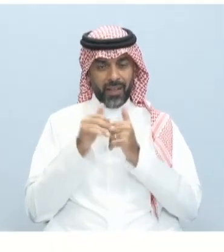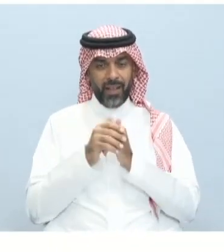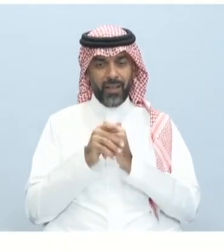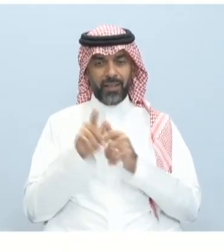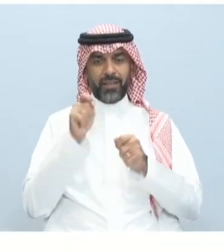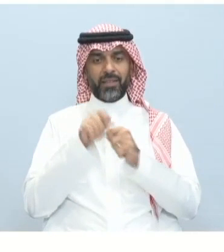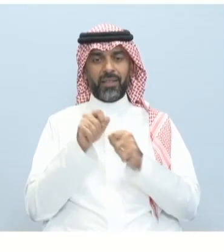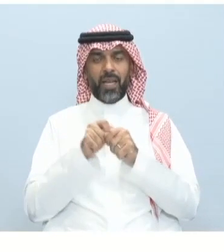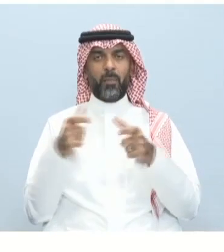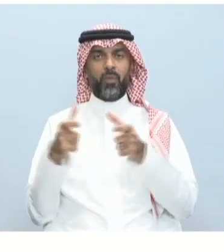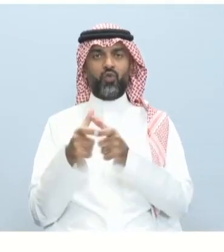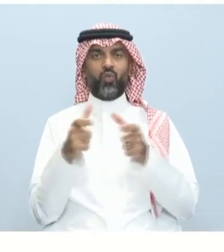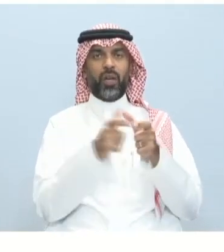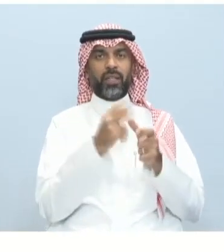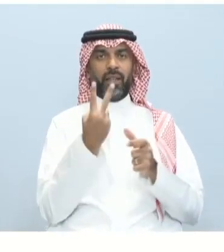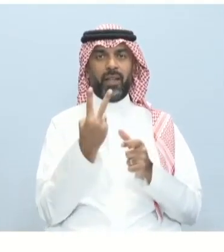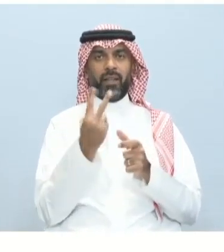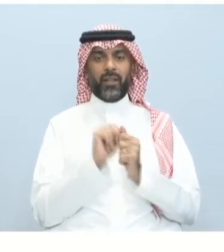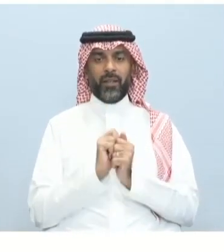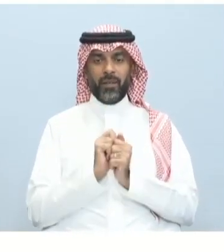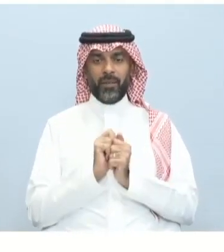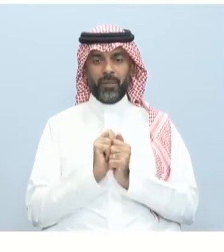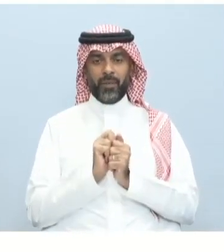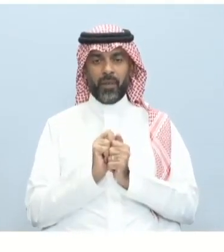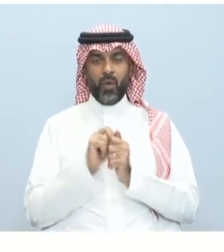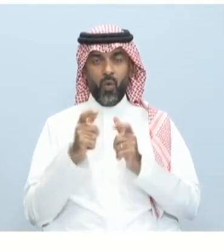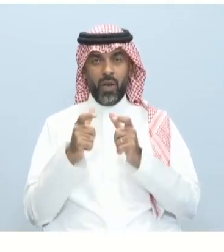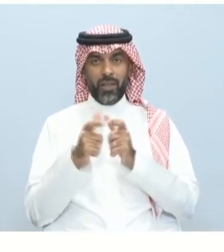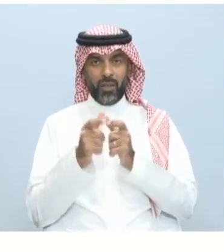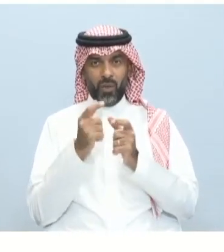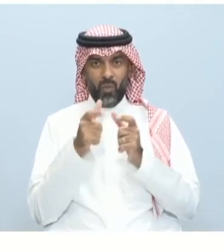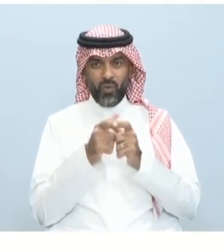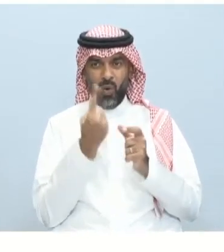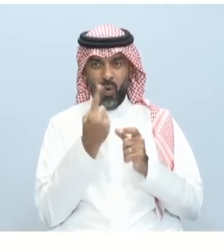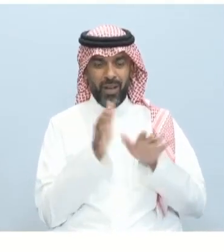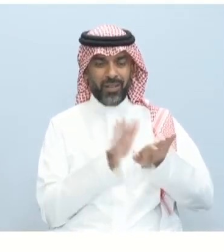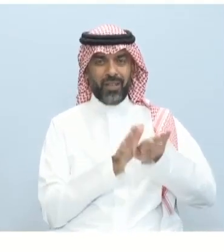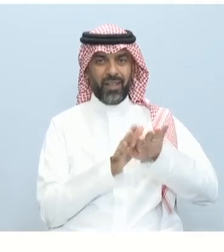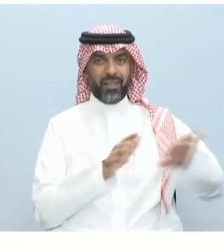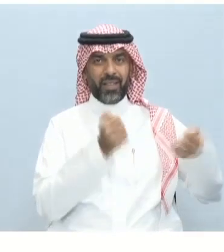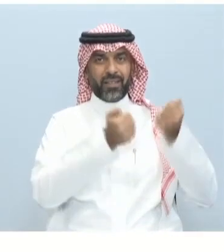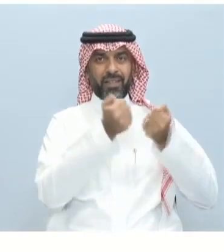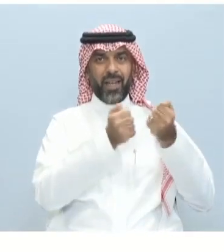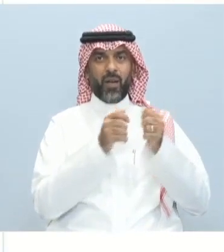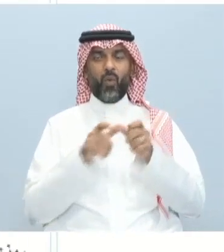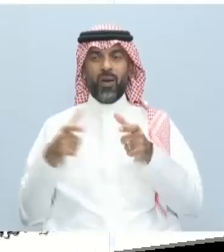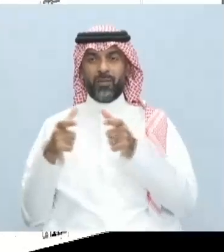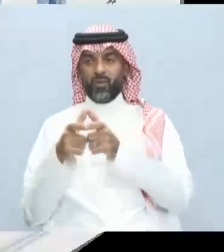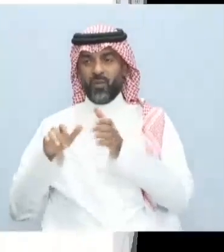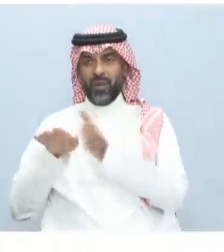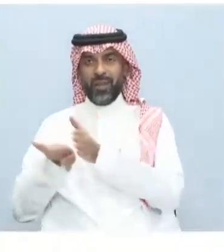بإنشاء مجموعتين من الصور، إحداهما صور السيارات في الجهة اليسرى والطائرات في الجهة اليمنى.